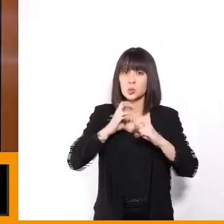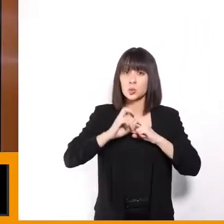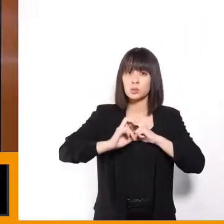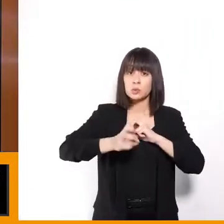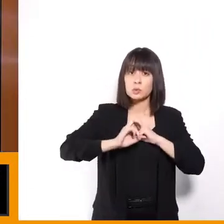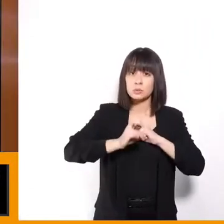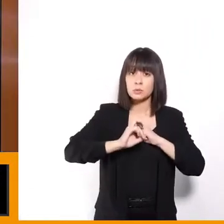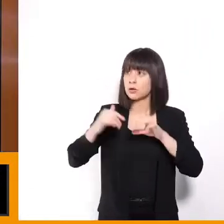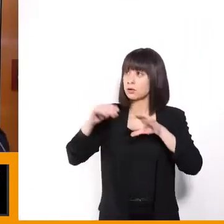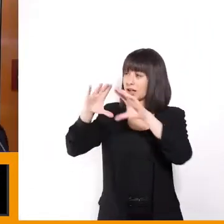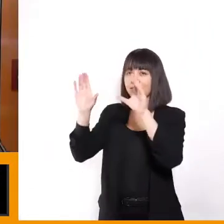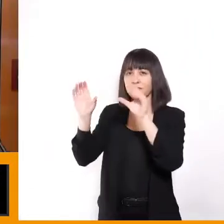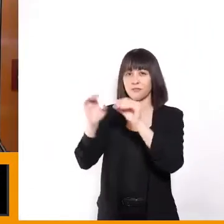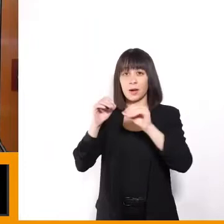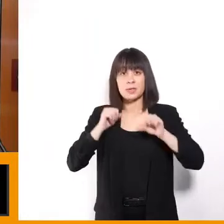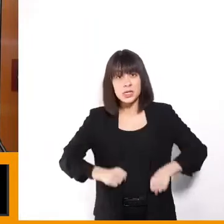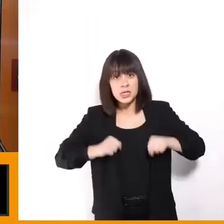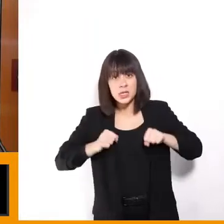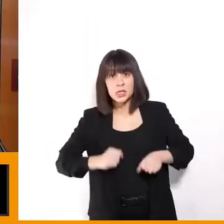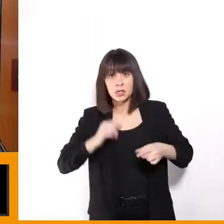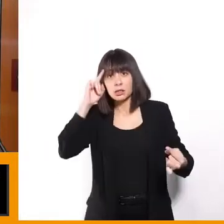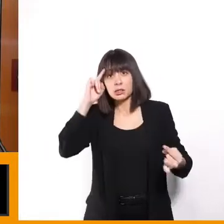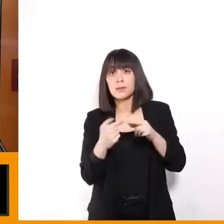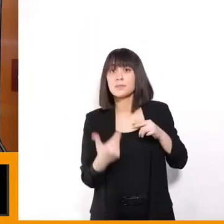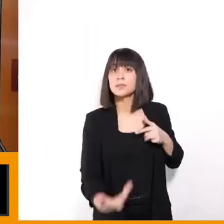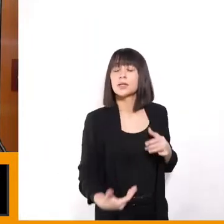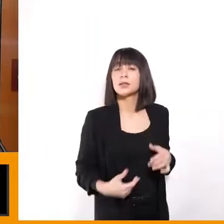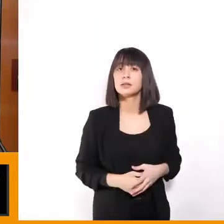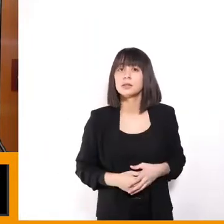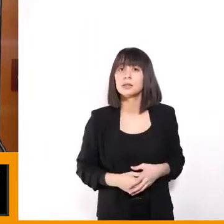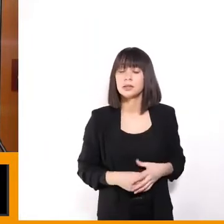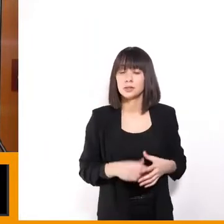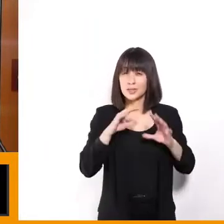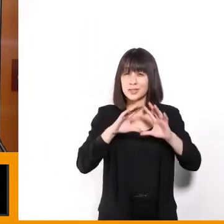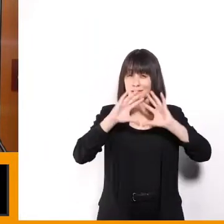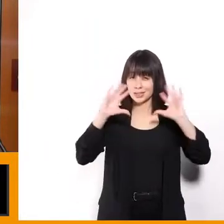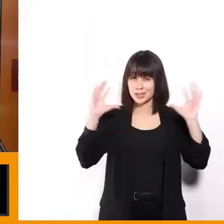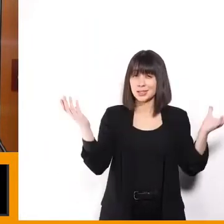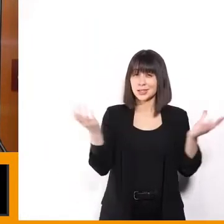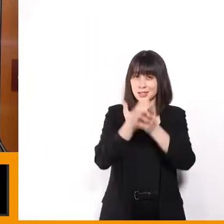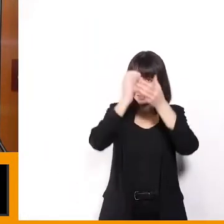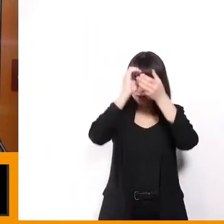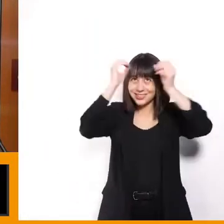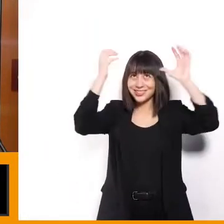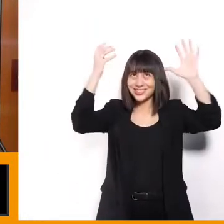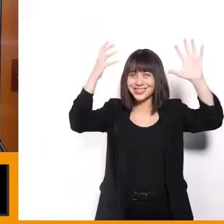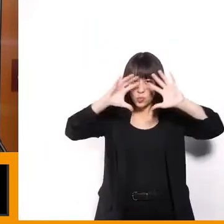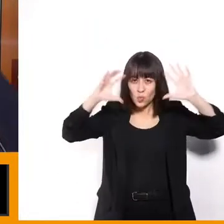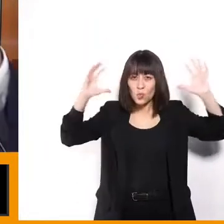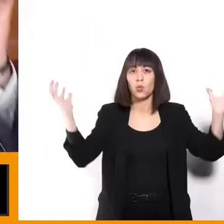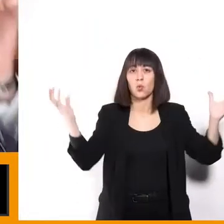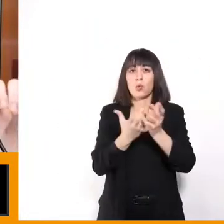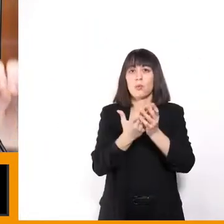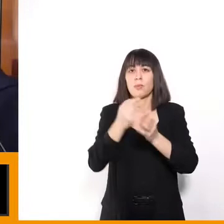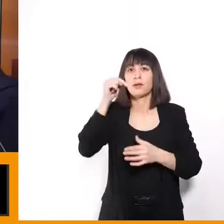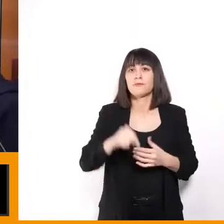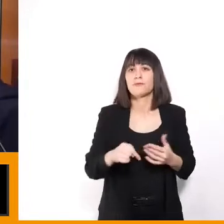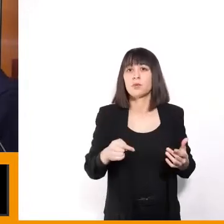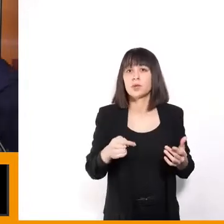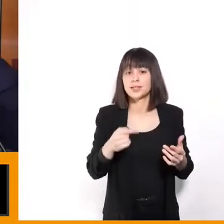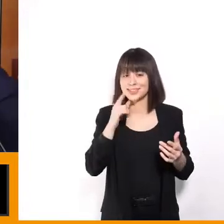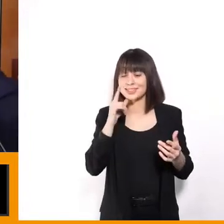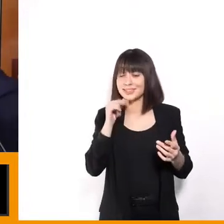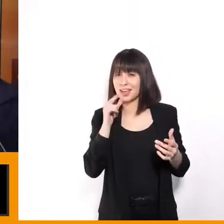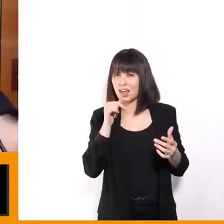familles par rapport à ça. Donc il faut vraiment avoir cette vision globale. Et donc, en tous les cas, l'inclusion scolaire, la réussite, passera par cet effort collectif